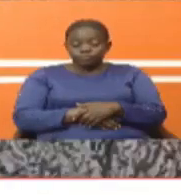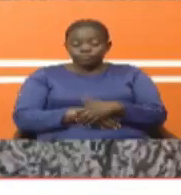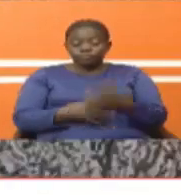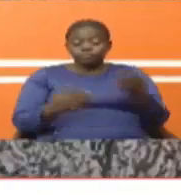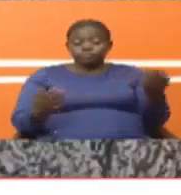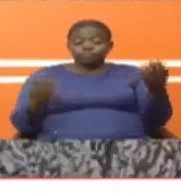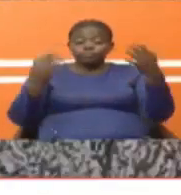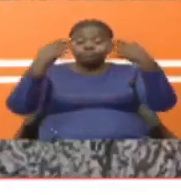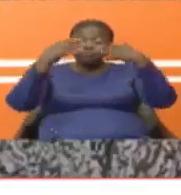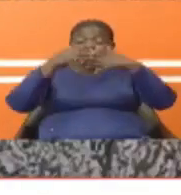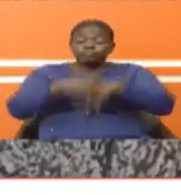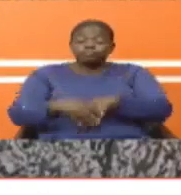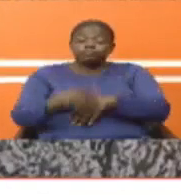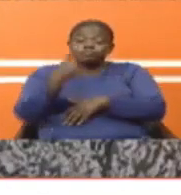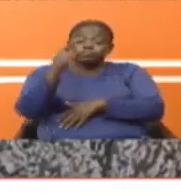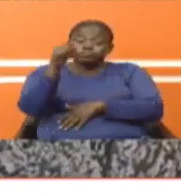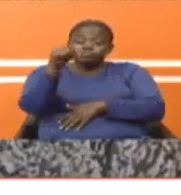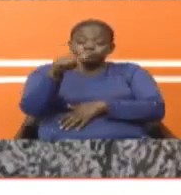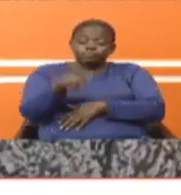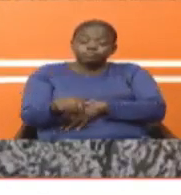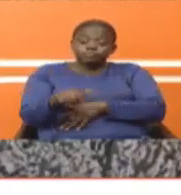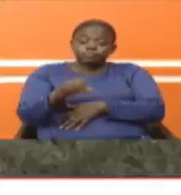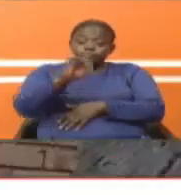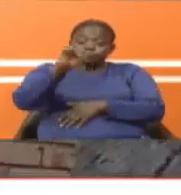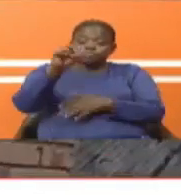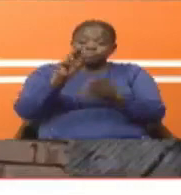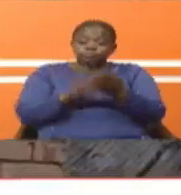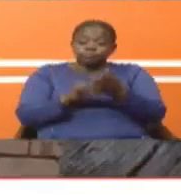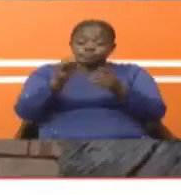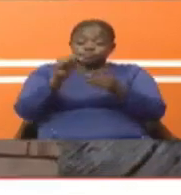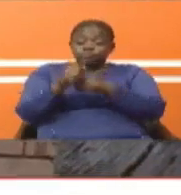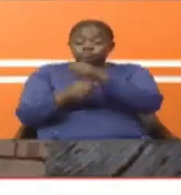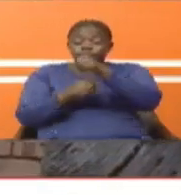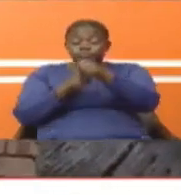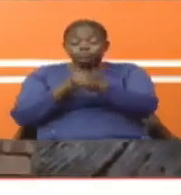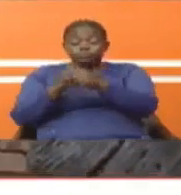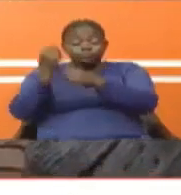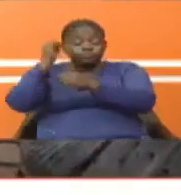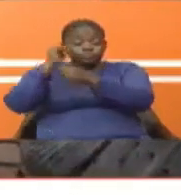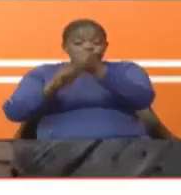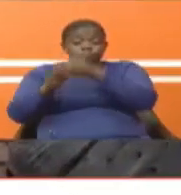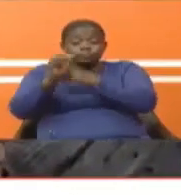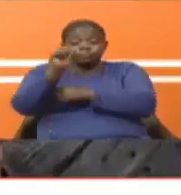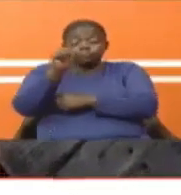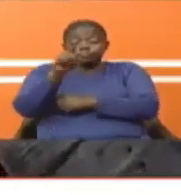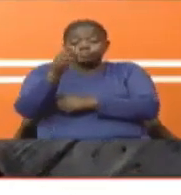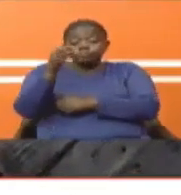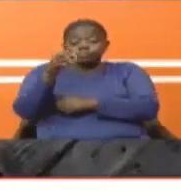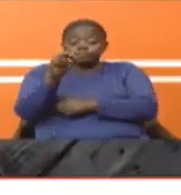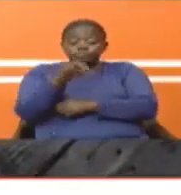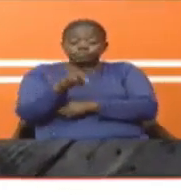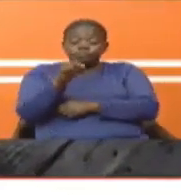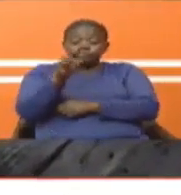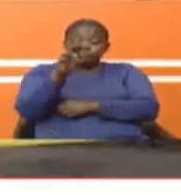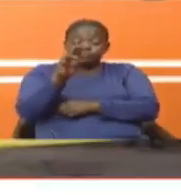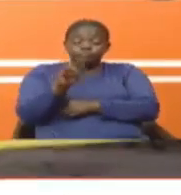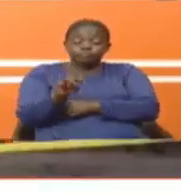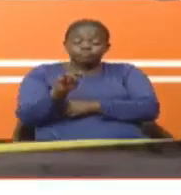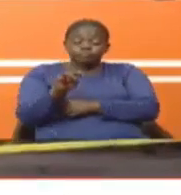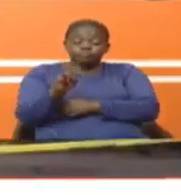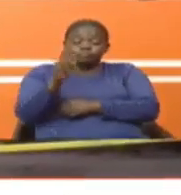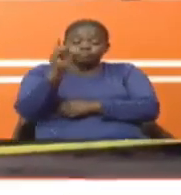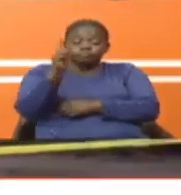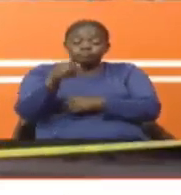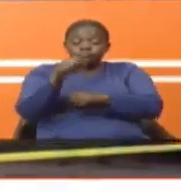Mochire cha keso wanga kumina msambu mwezo guwa mkago mwaka guno. Abaye kilaba ADF batambula kilomite mune chitundu